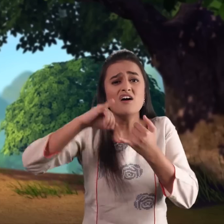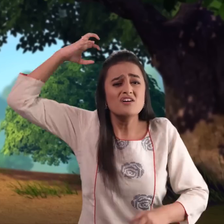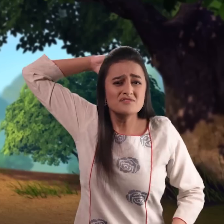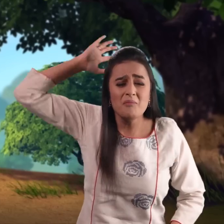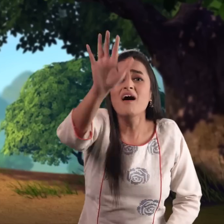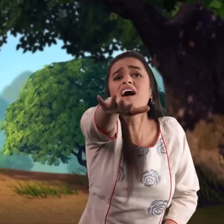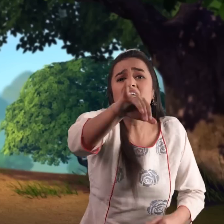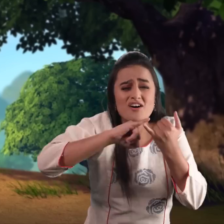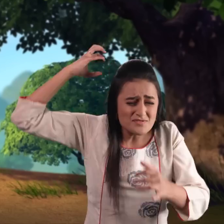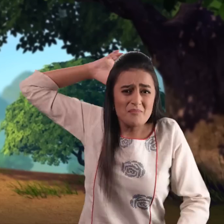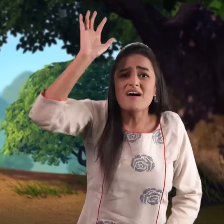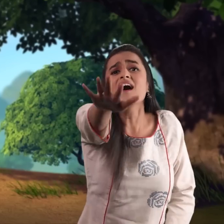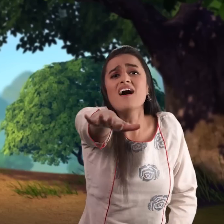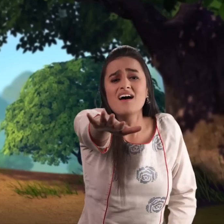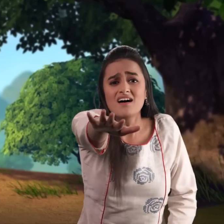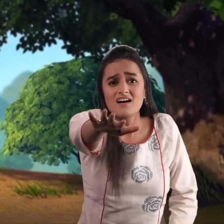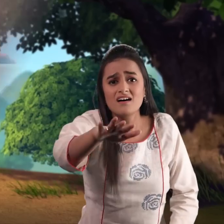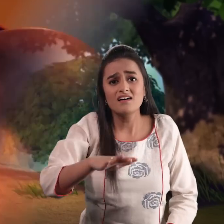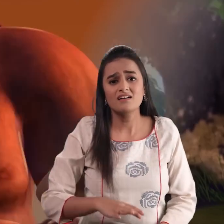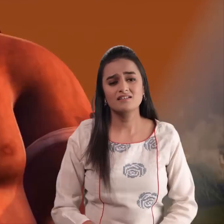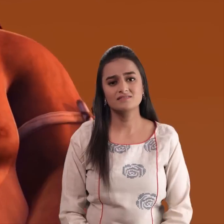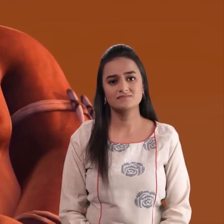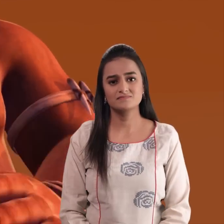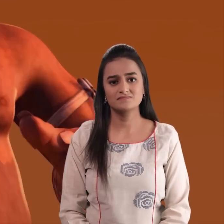सुबाला, मेरा सुबाला, मेरा सुदामा।